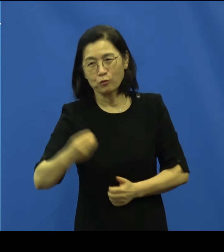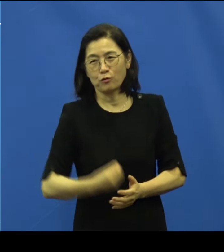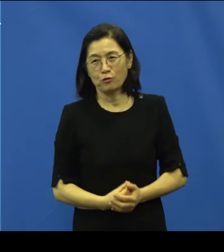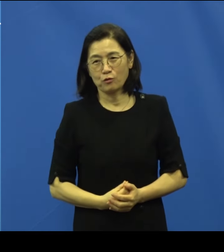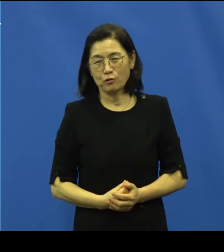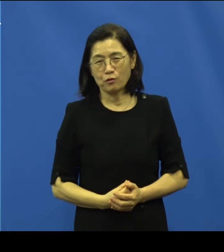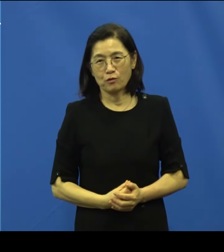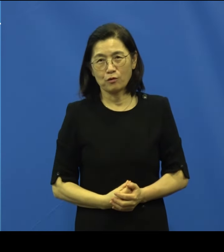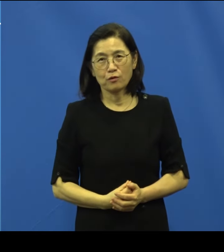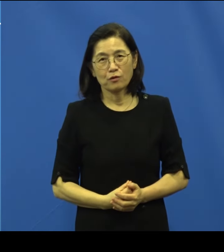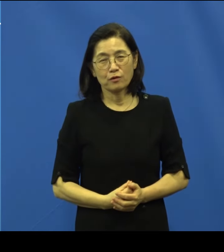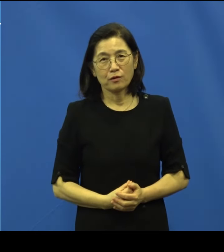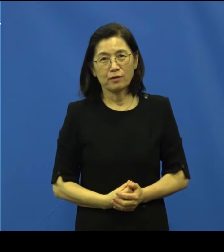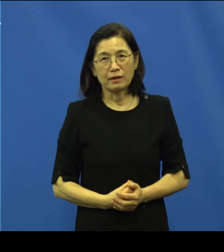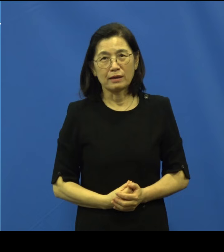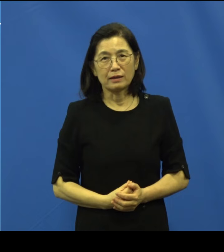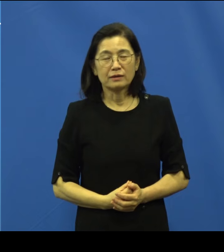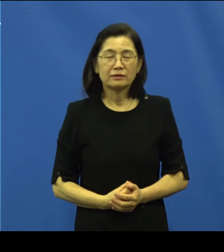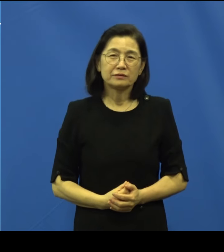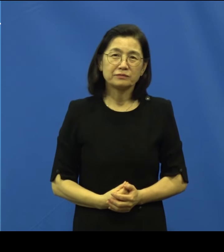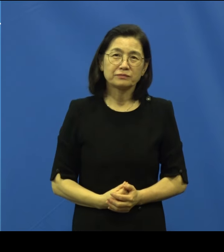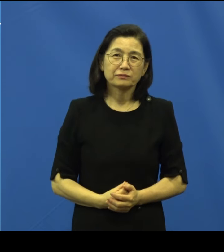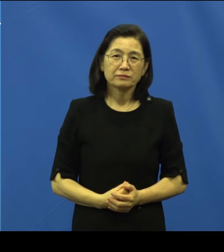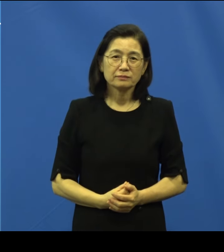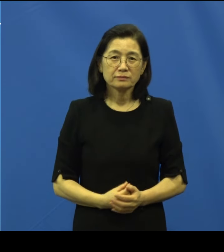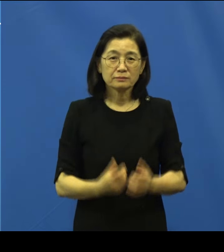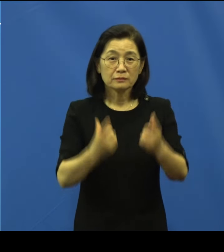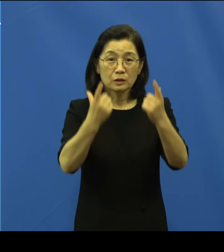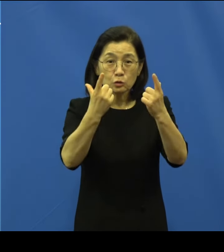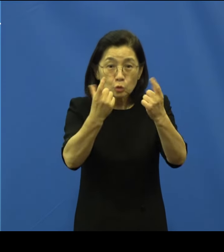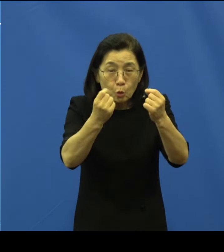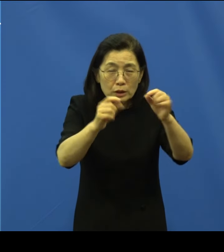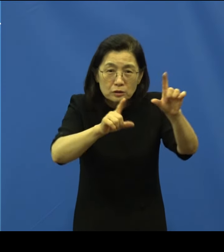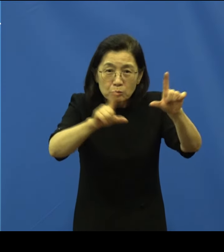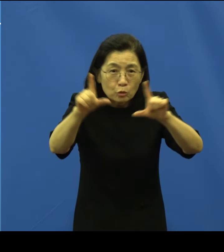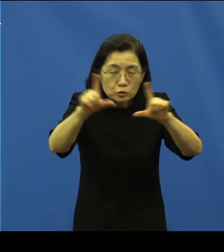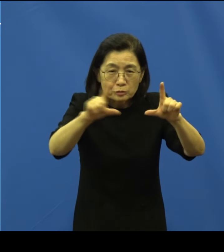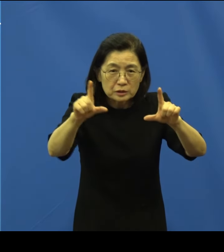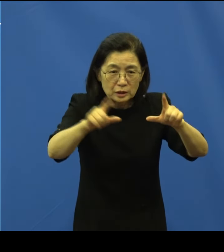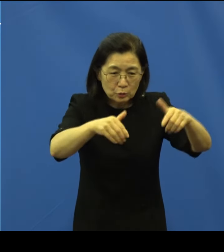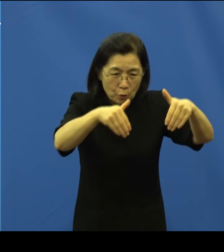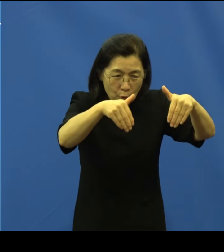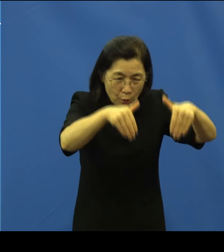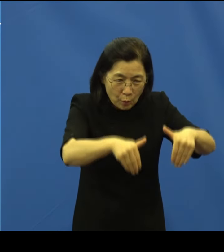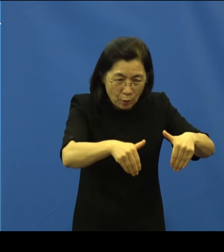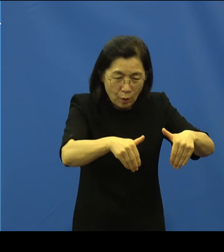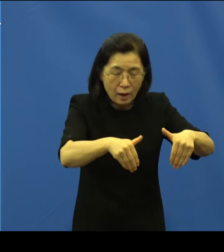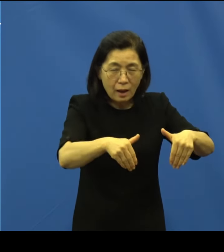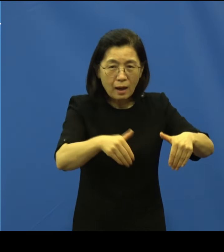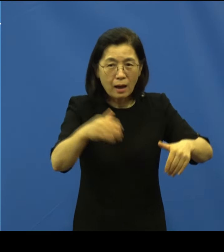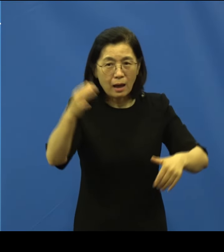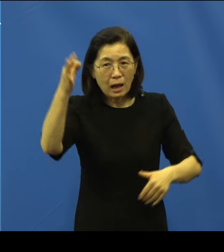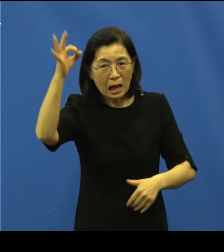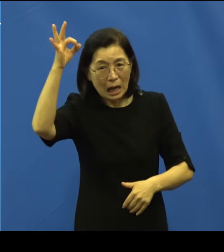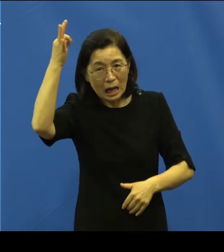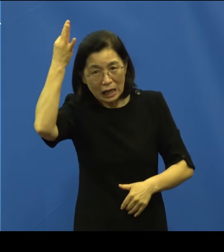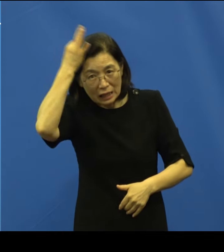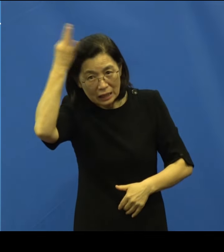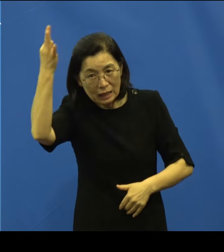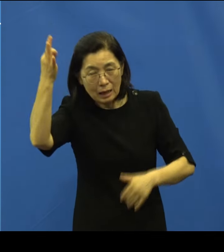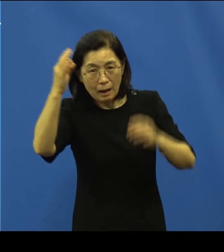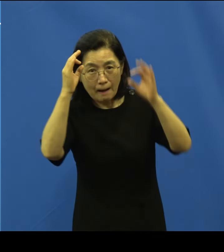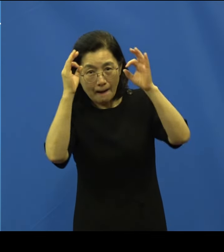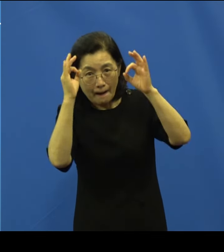똑같은 사물을 전혀 다르게 보고 있는 거예요. 이게 기가 막힌 얘기예요. 기가 막힌 얘기.